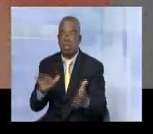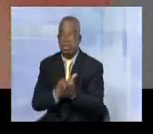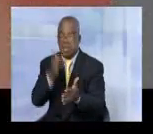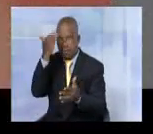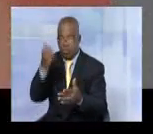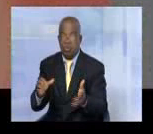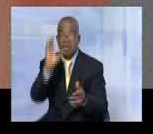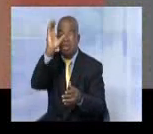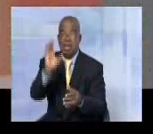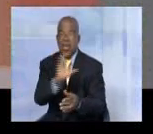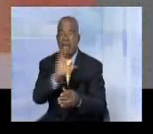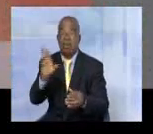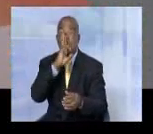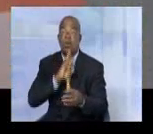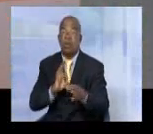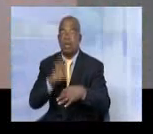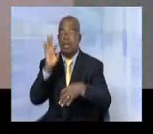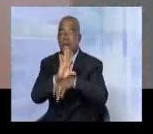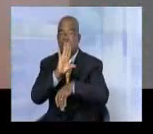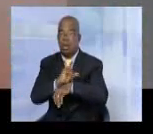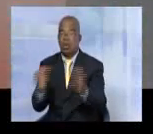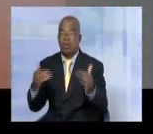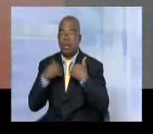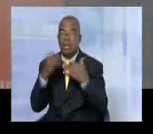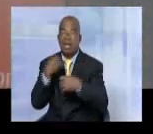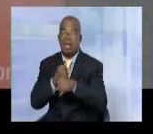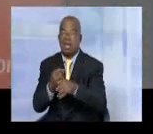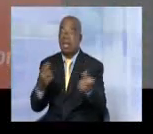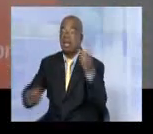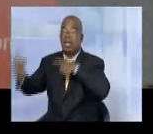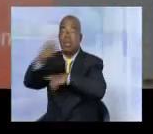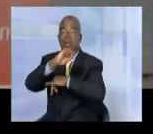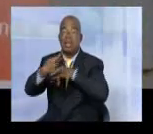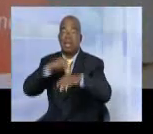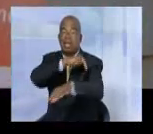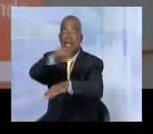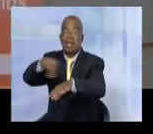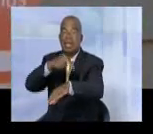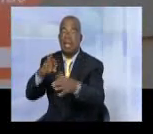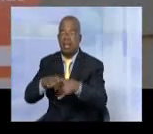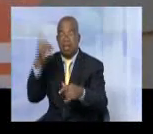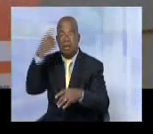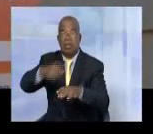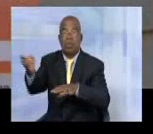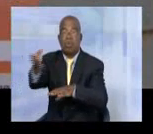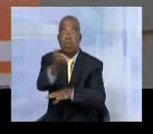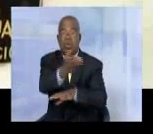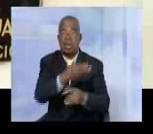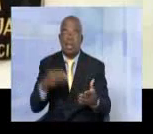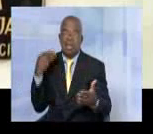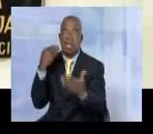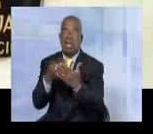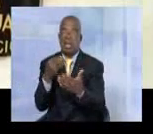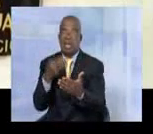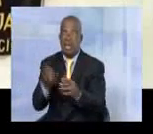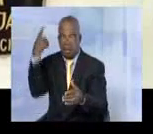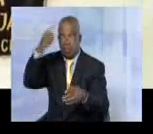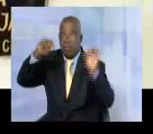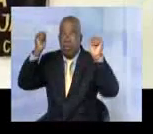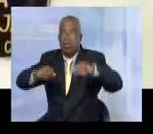a initié les journées nationales de collecte de fonds sur toute l'étendue du territoire ivoirien. À Boaké, cette